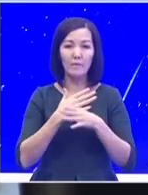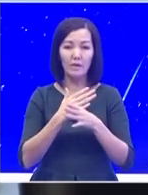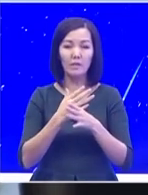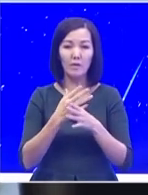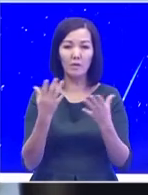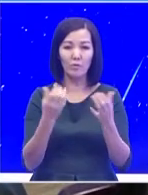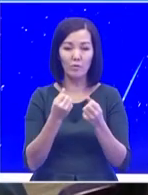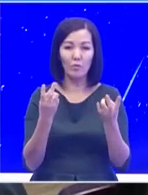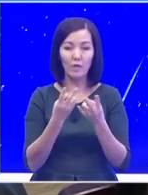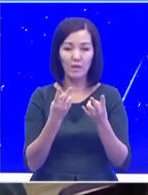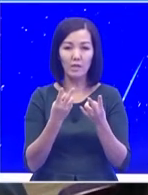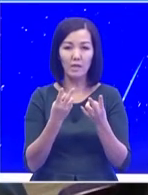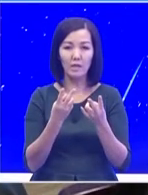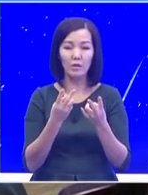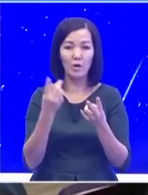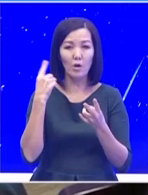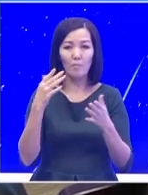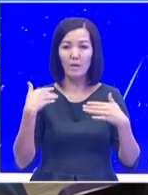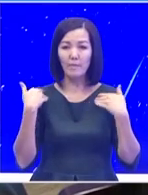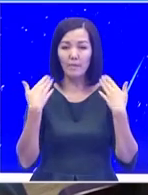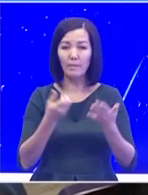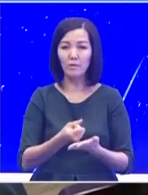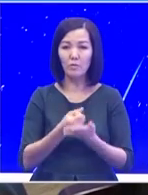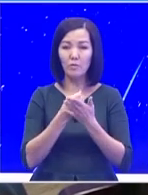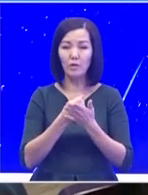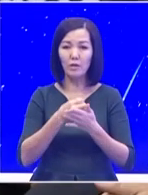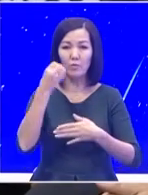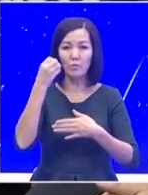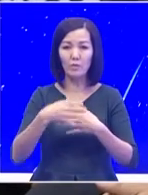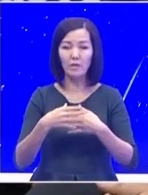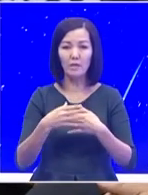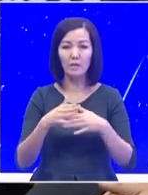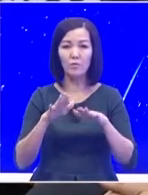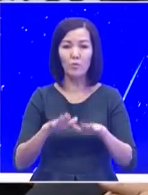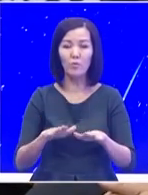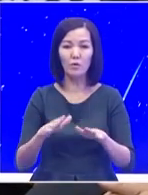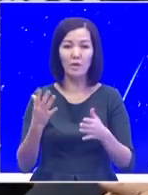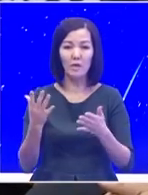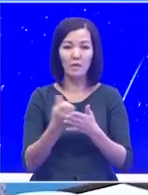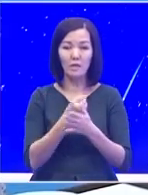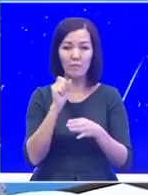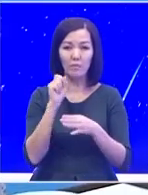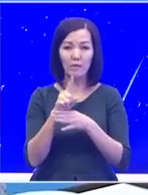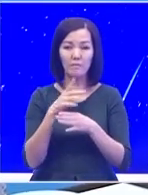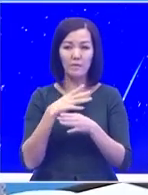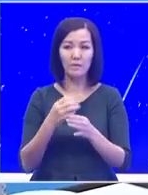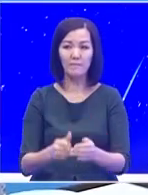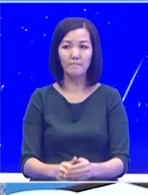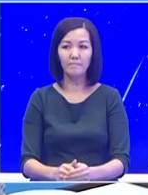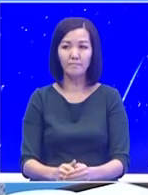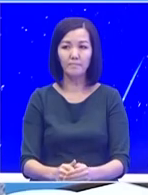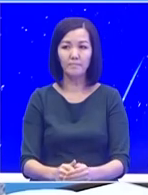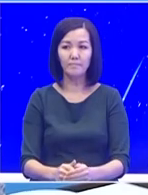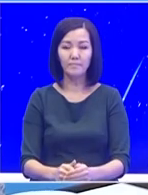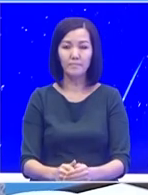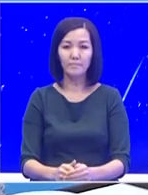тауыпты. Амандық Баталов бастамасын құптады, енді орталыққа ыңғайлы орын қарастыруды тапсырды. Жилые дома будете строить, на